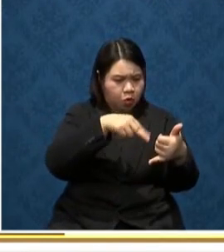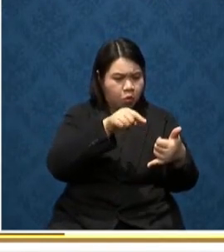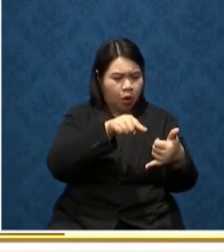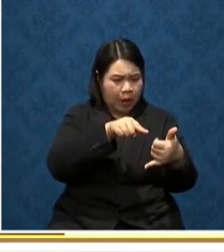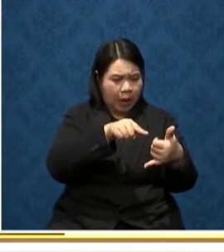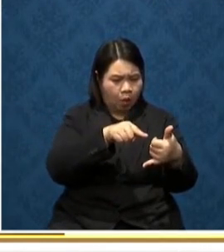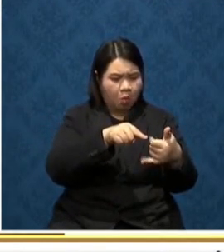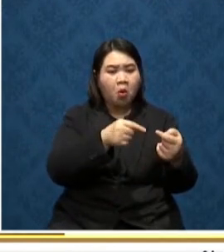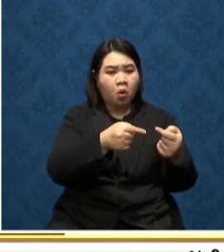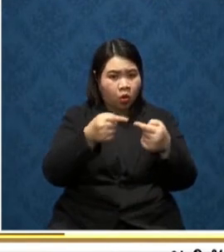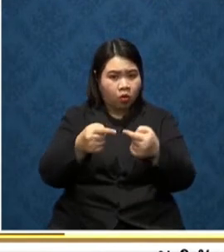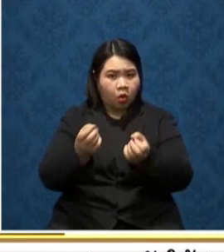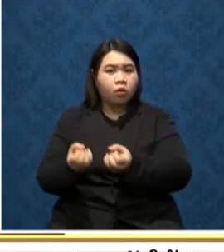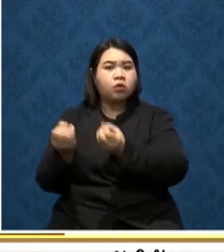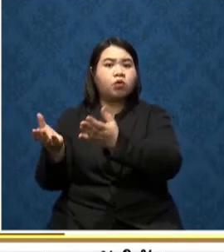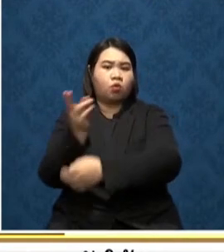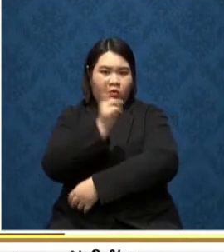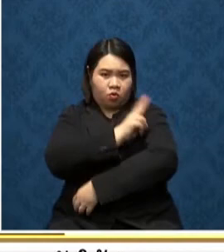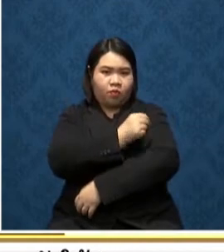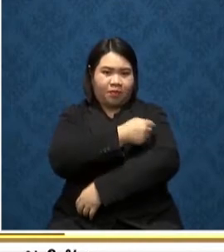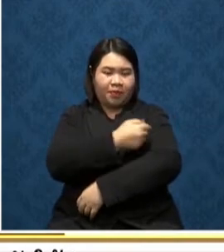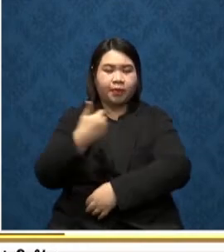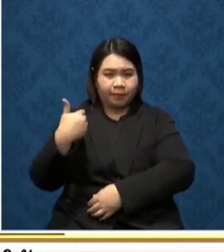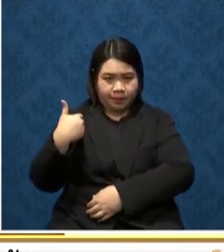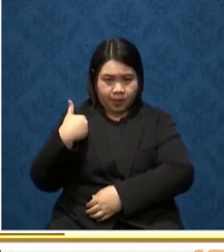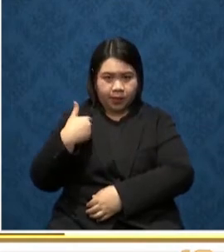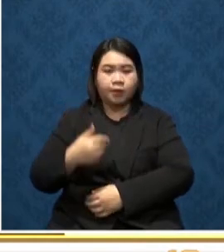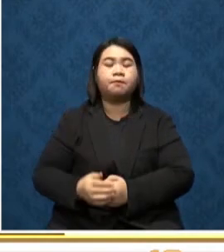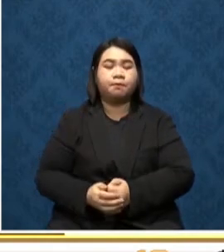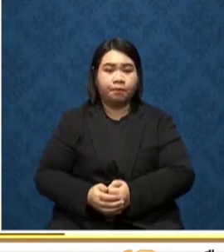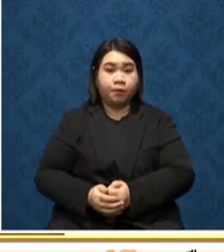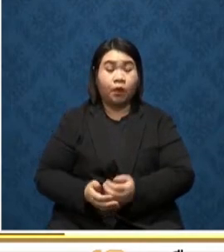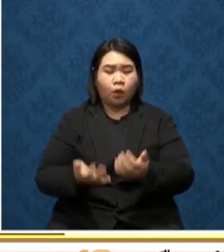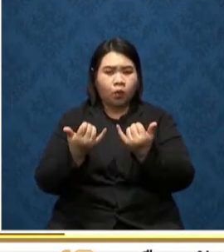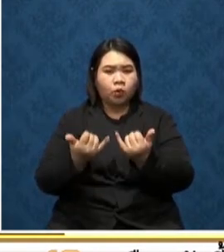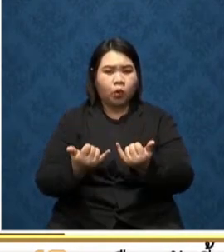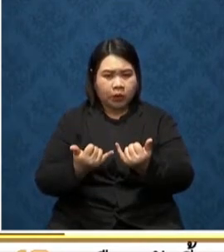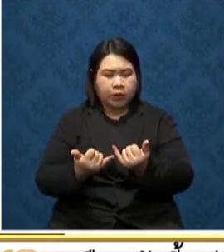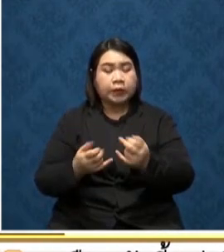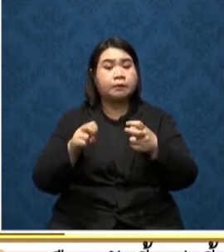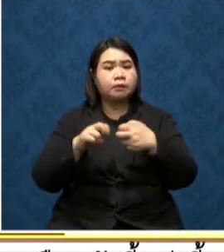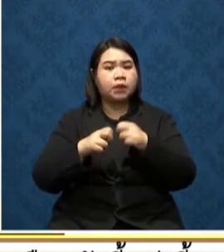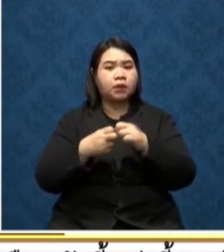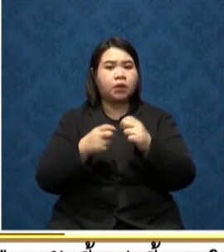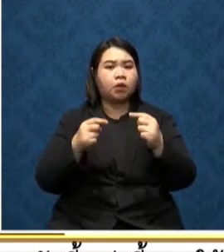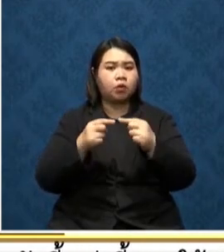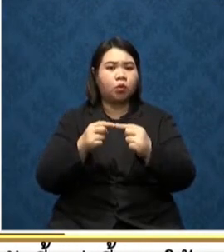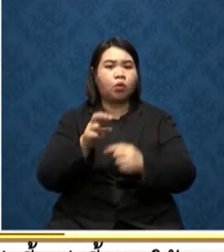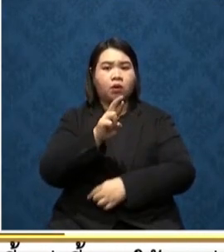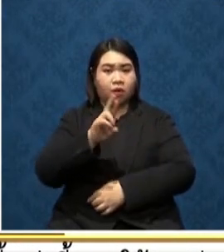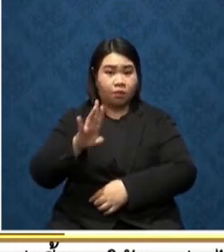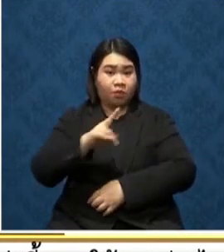่ทสุดในแ่ความจำกัดของเราเองของระบบสาทนย์ Mind